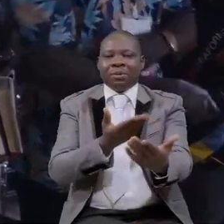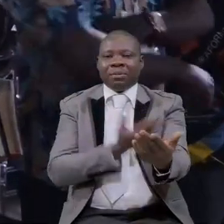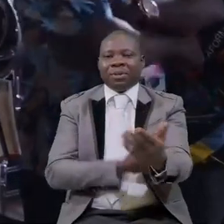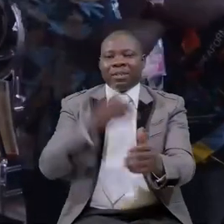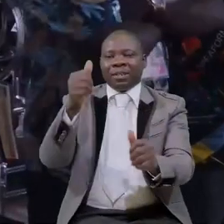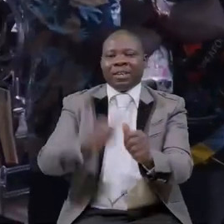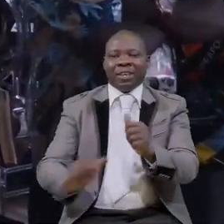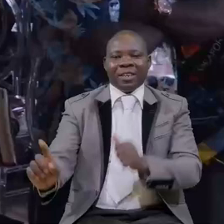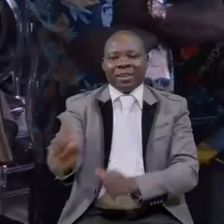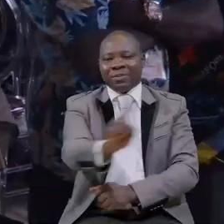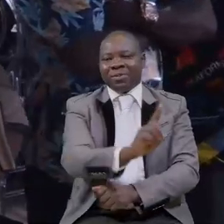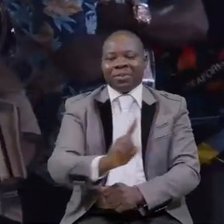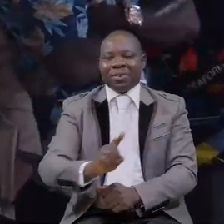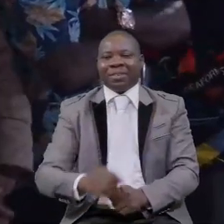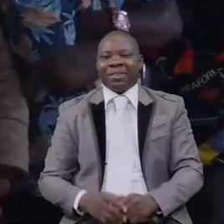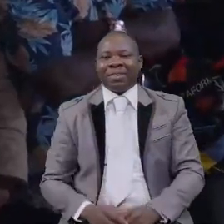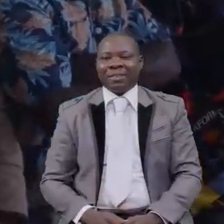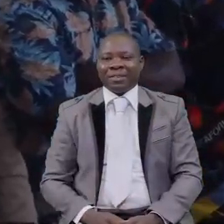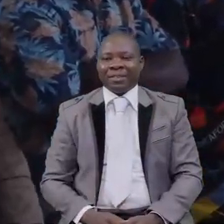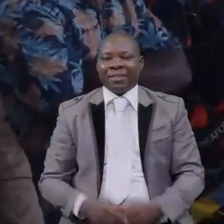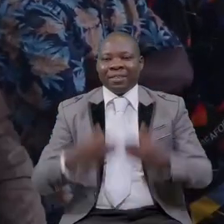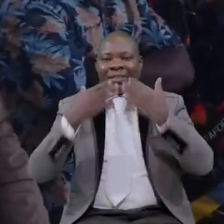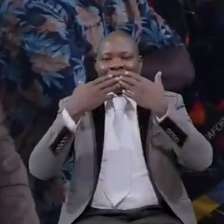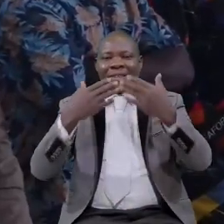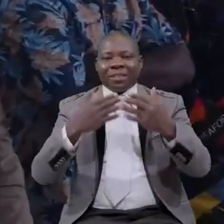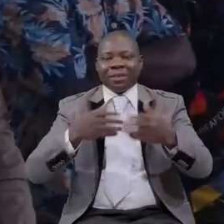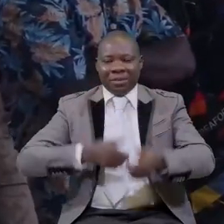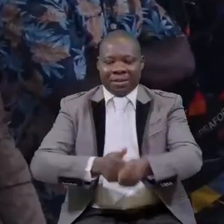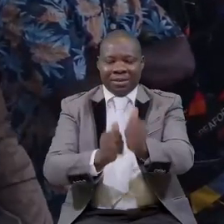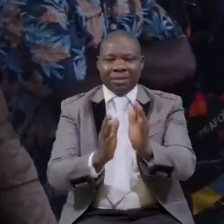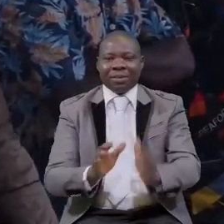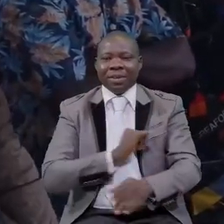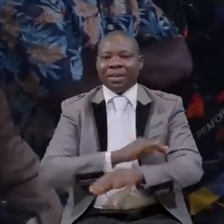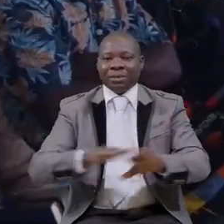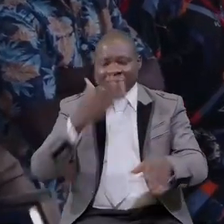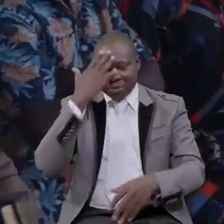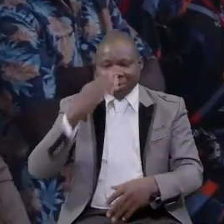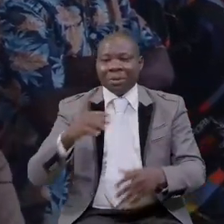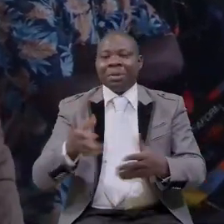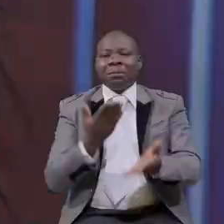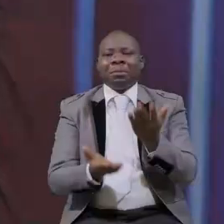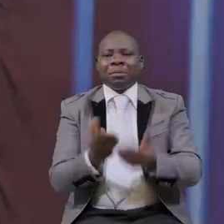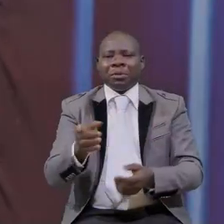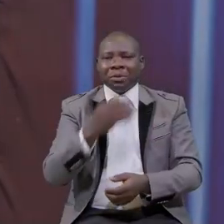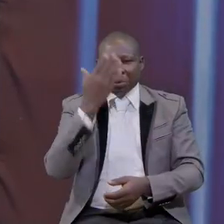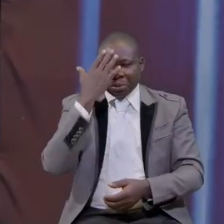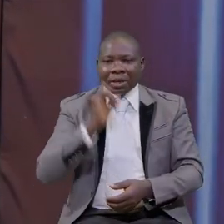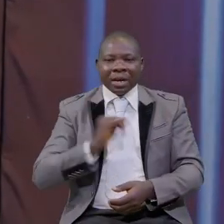Bonjour à chacun de vous, à tout le monde. Merci, apôtre. Je ne sais pas si vous savez.